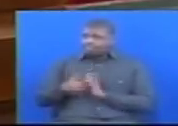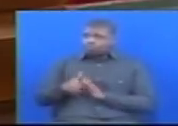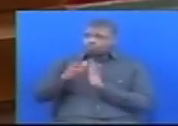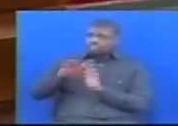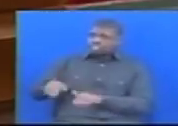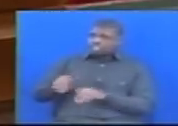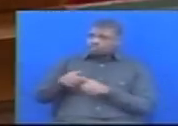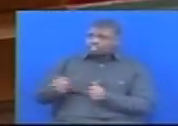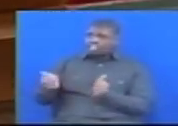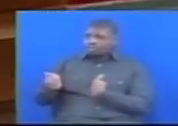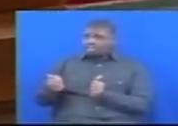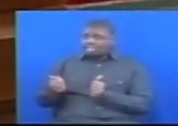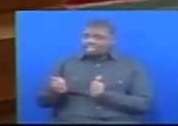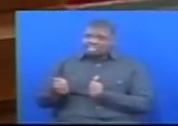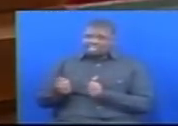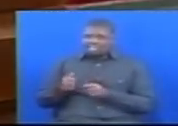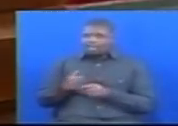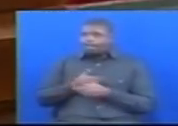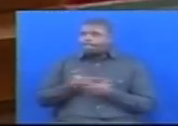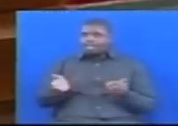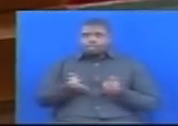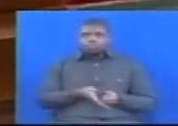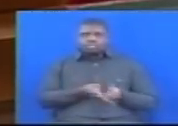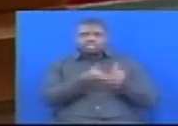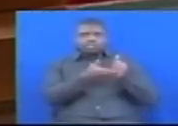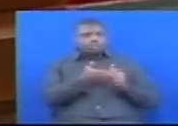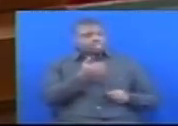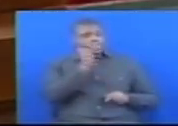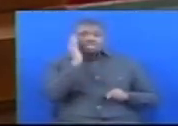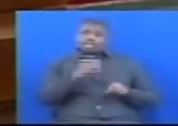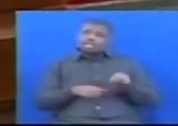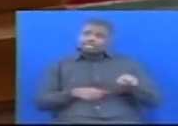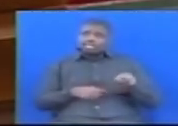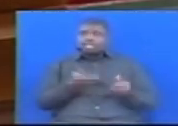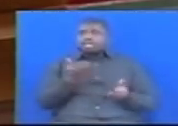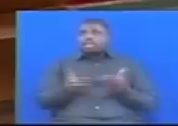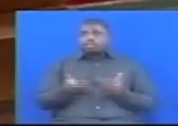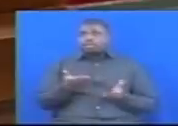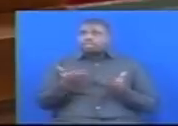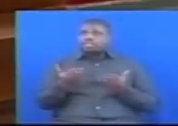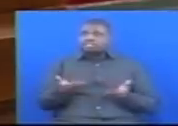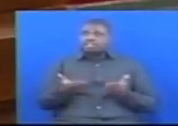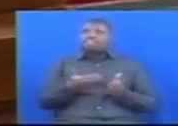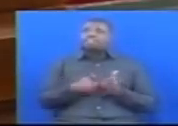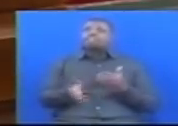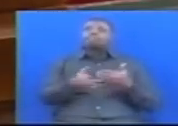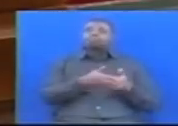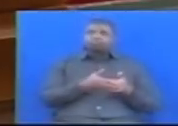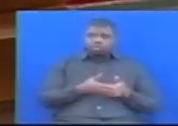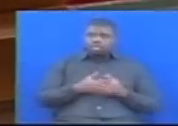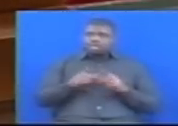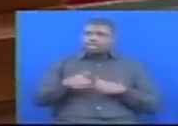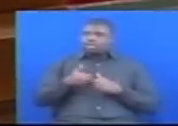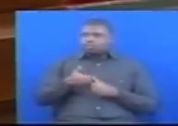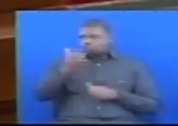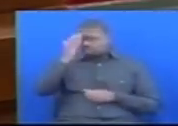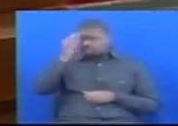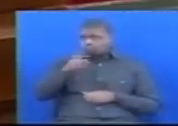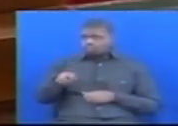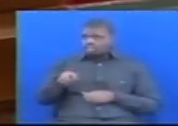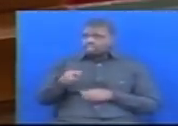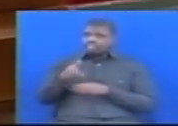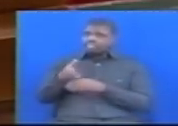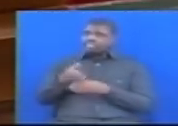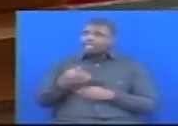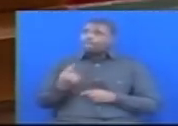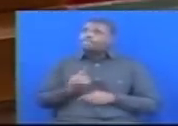limeachiwa lijiendeshe lenyewe bila kusaidiwa kabisa na serikali, labda saizi lingekuwa limefungwa. Lakini kwa kutambua kwamba hilo ni